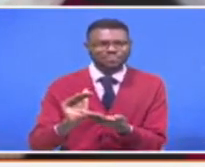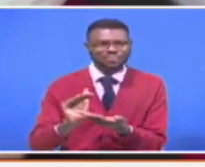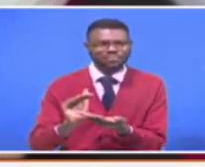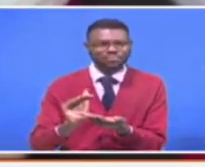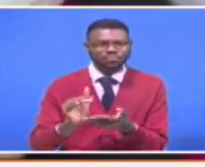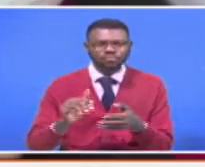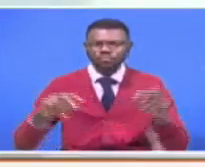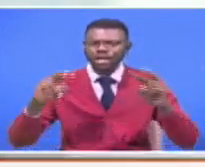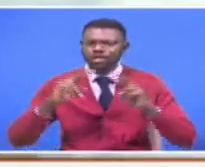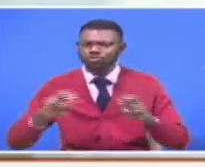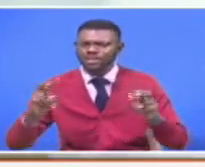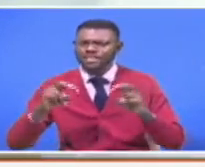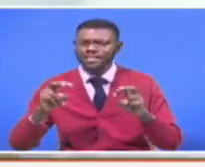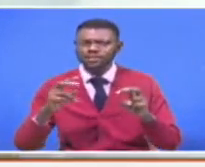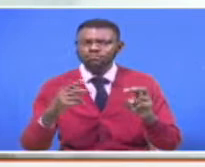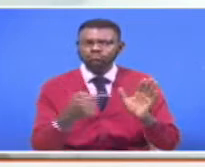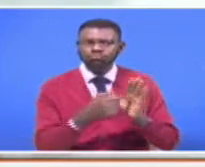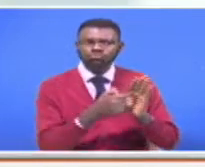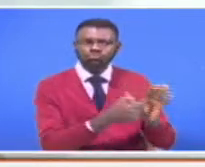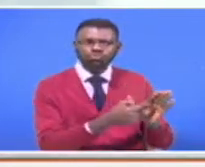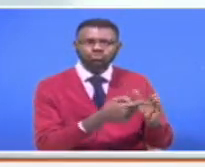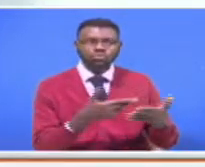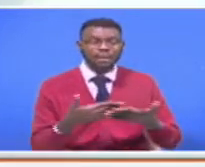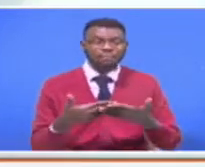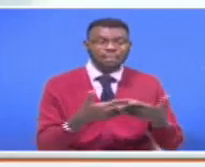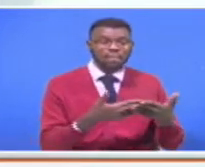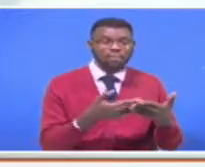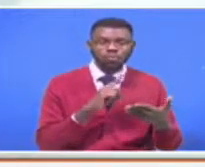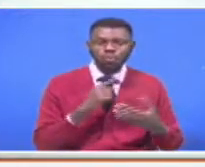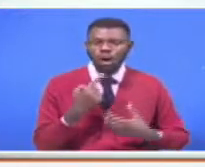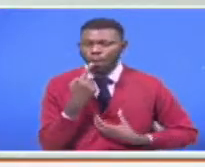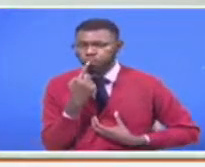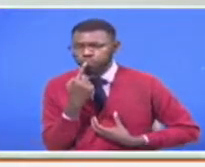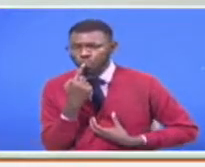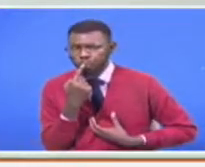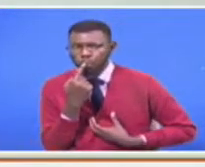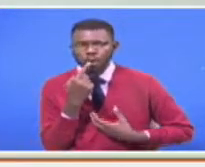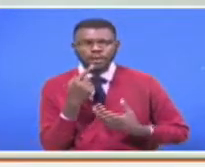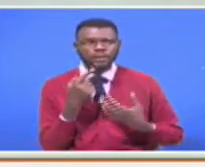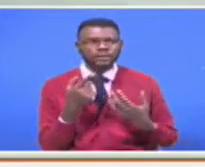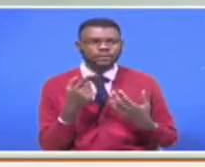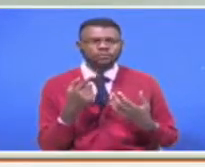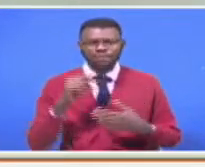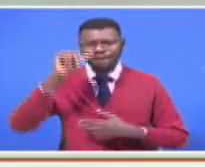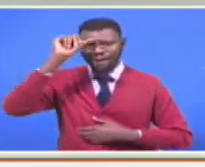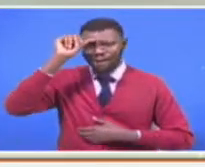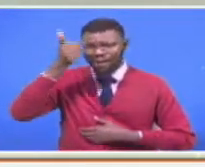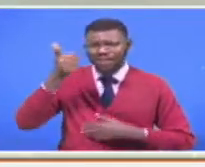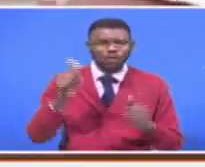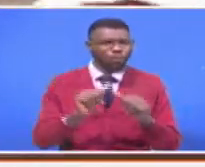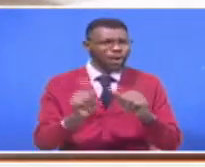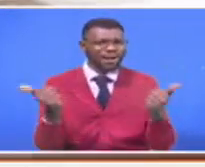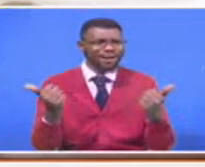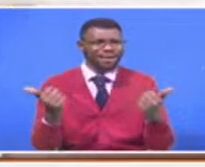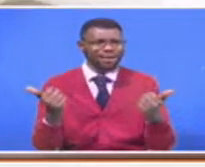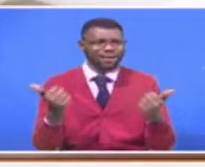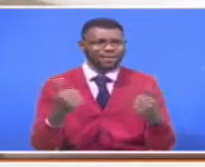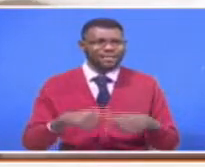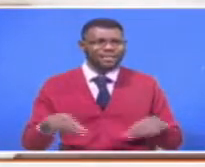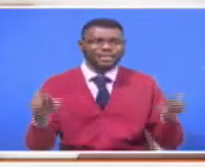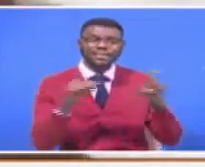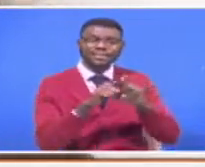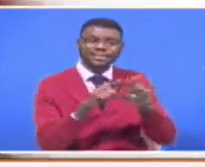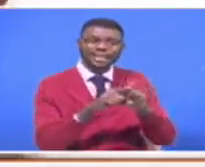Tafiti zinaonyesha kwamba watoto wanaonyonyeshwa bila ya lishe nyingine vile vile huwa werevu na vile vile kuimarika